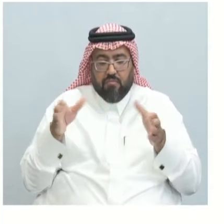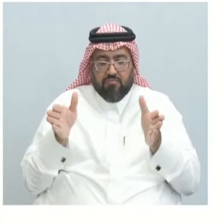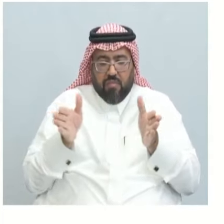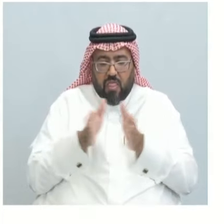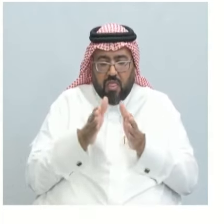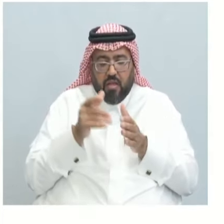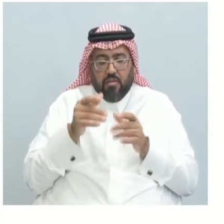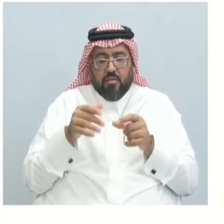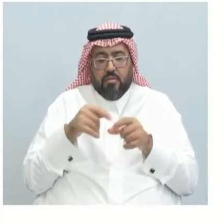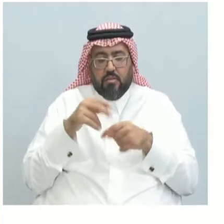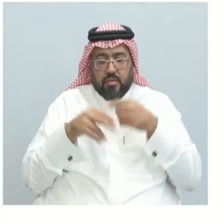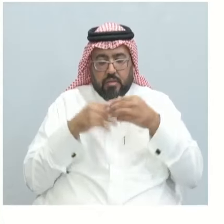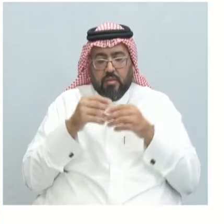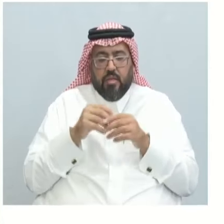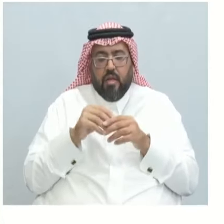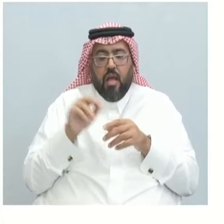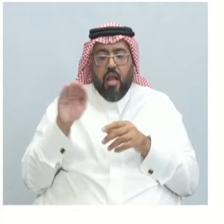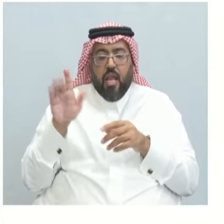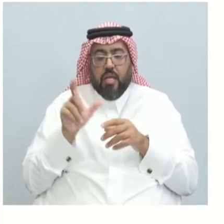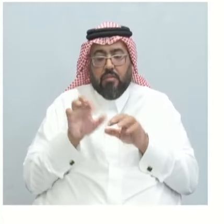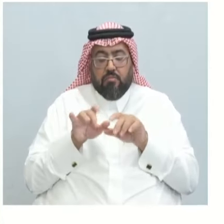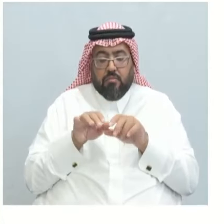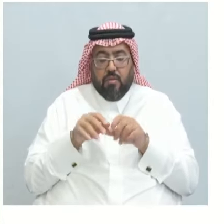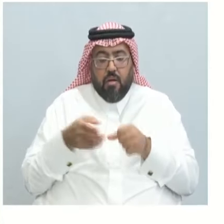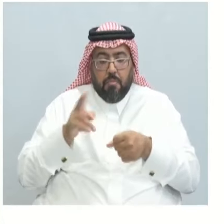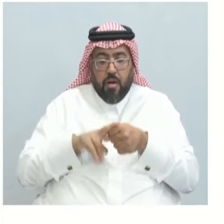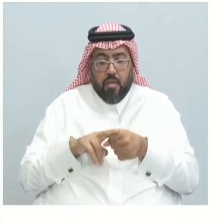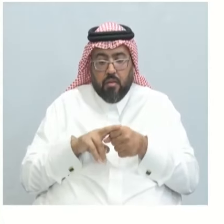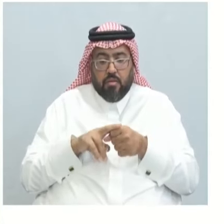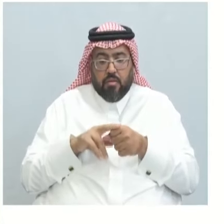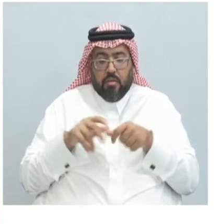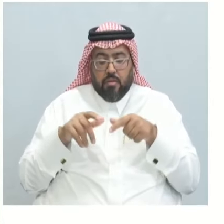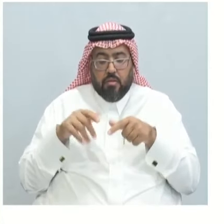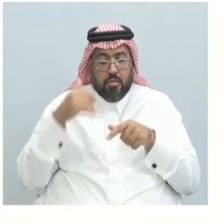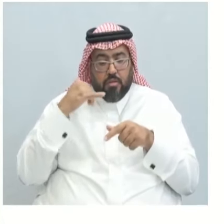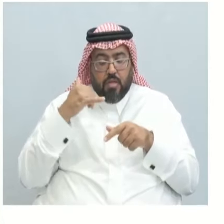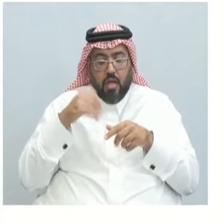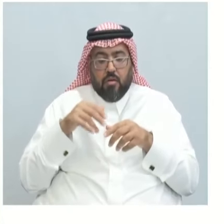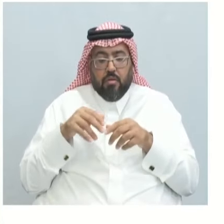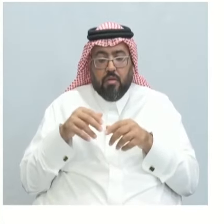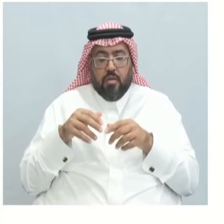الثابته عندما يكون الحاسب لا يعيد التشغيل ما هي الاجابه